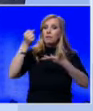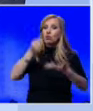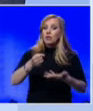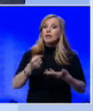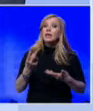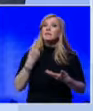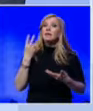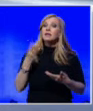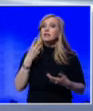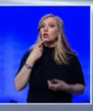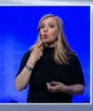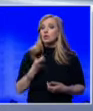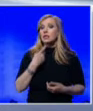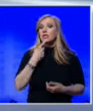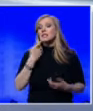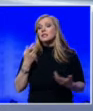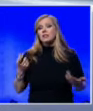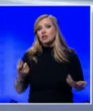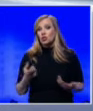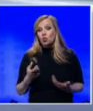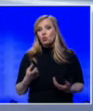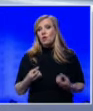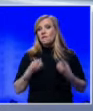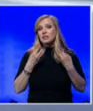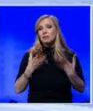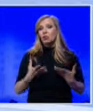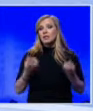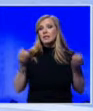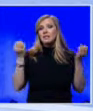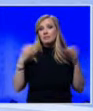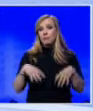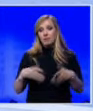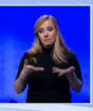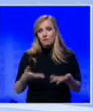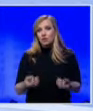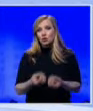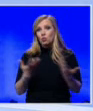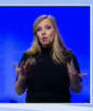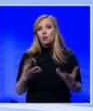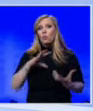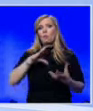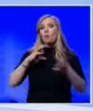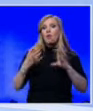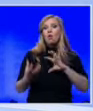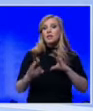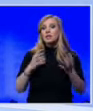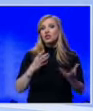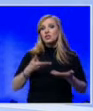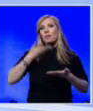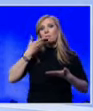за 2023 година, тъй като е възможно да изпаднем в ситуация, в която политическия